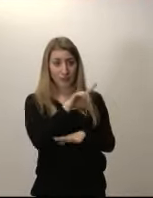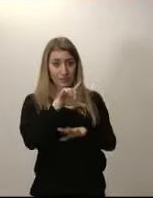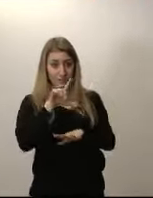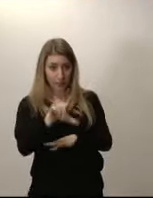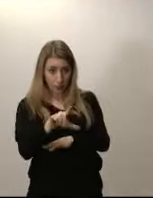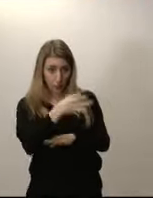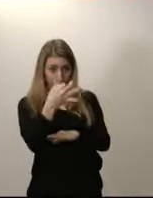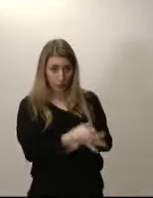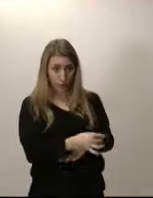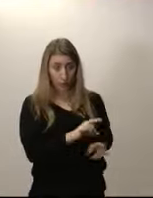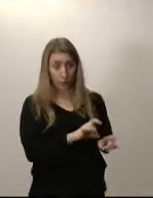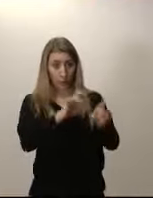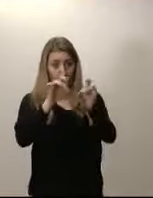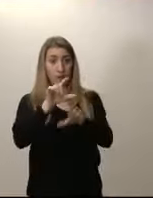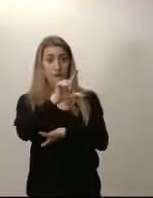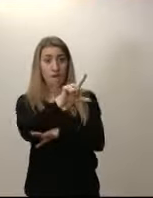19,52% à